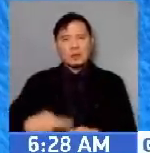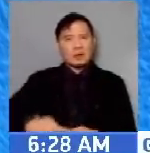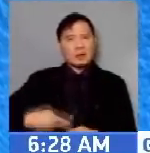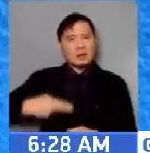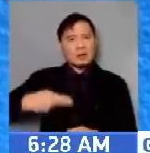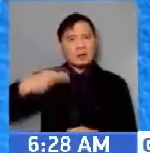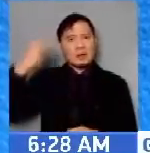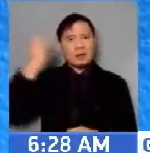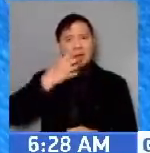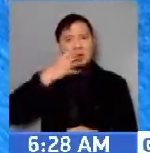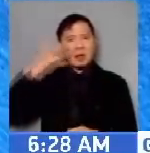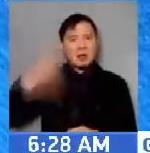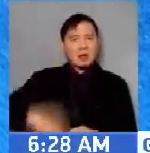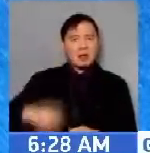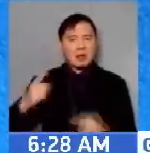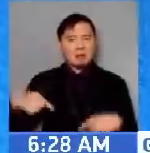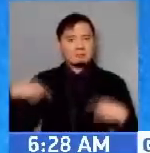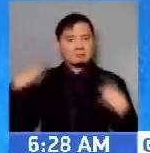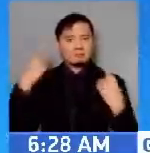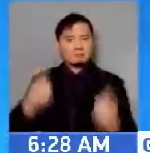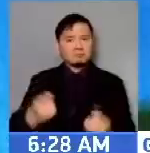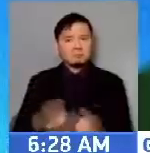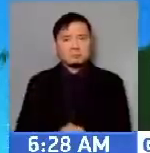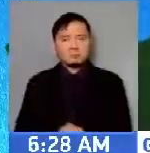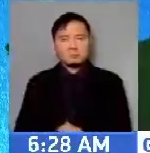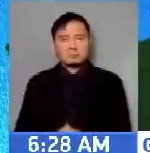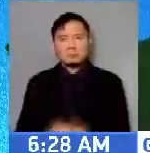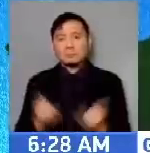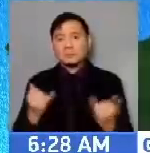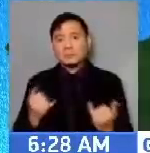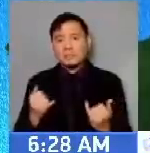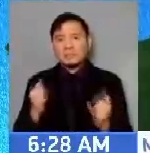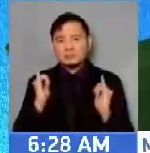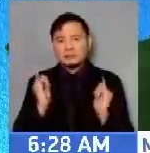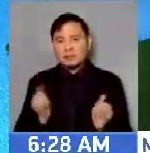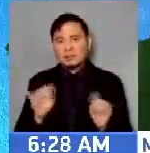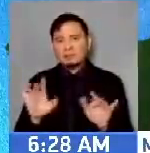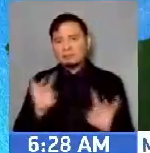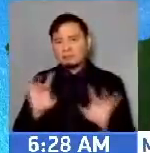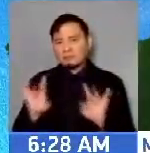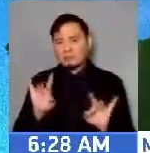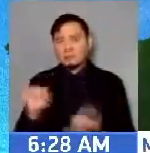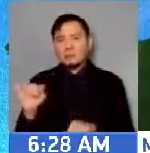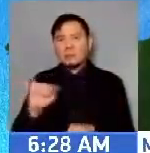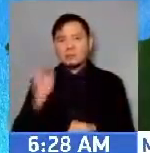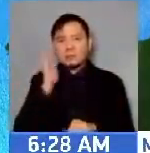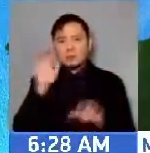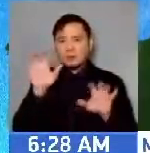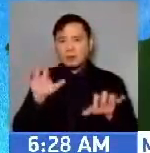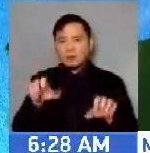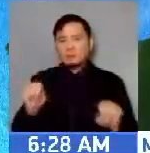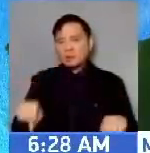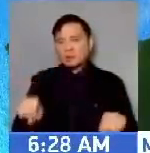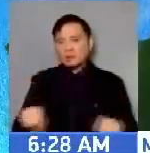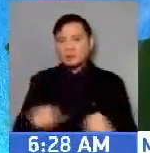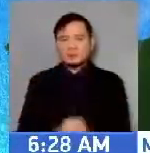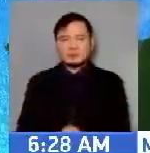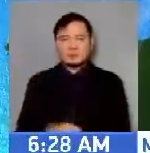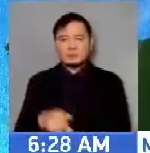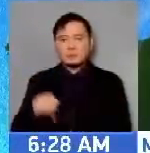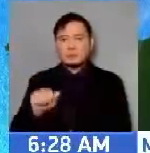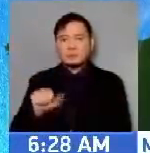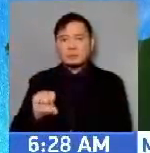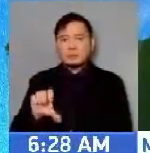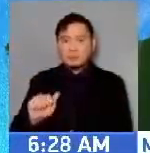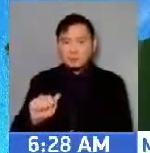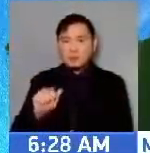pag-asa. Ngayong araw, asahan pa rin ang malinsangang panahon pero posible rin ang mga pag-ulan. Ayon sa pag-asa, apektado ng Intertropical Convergence Zone